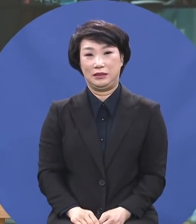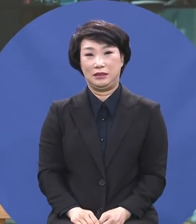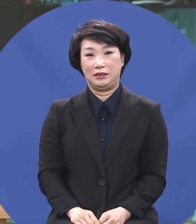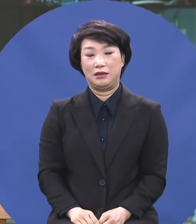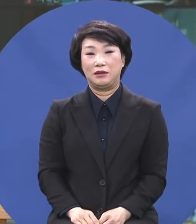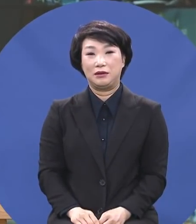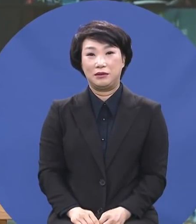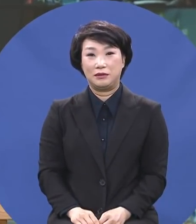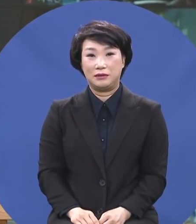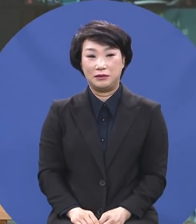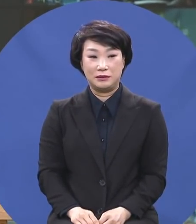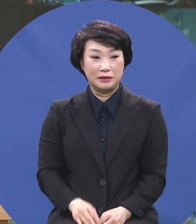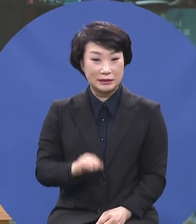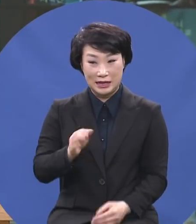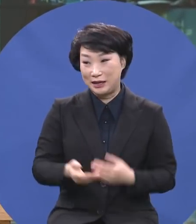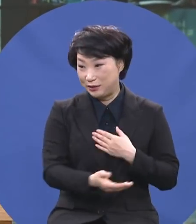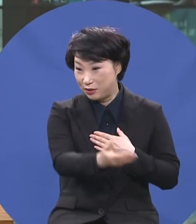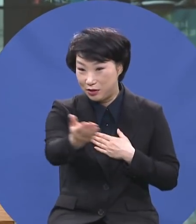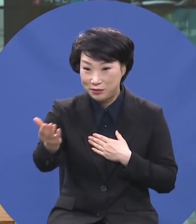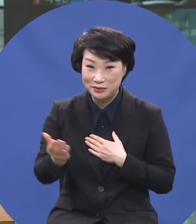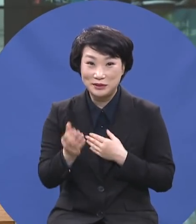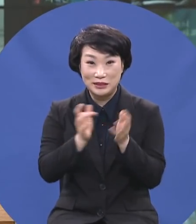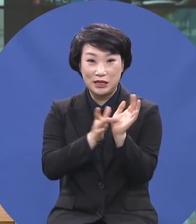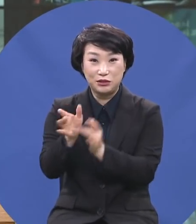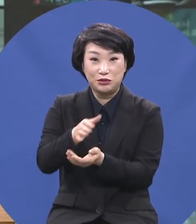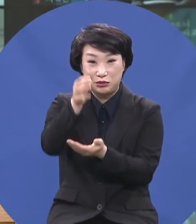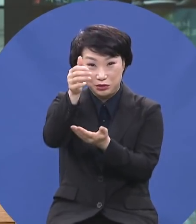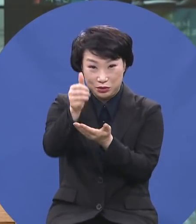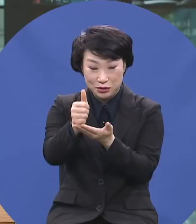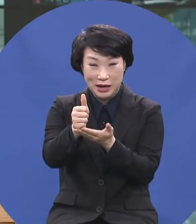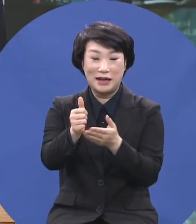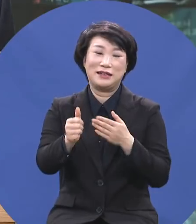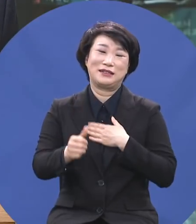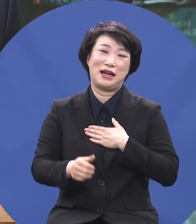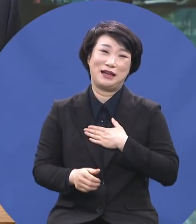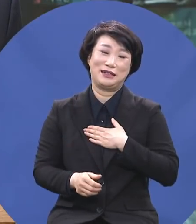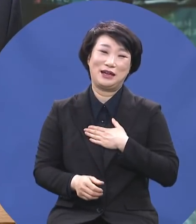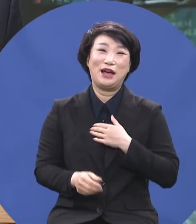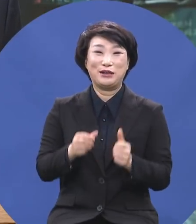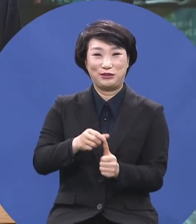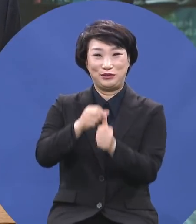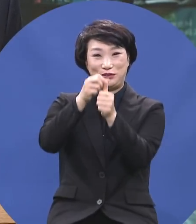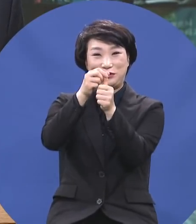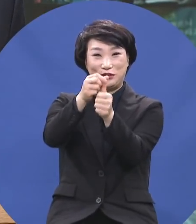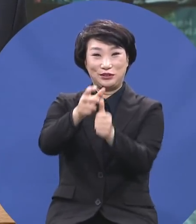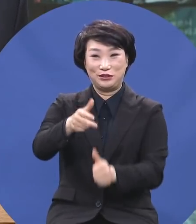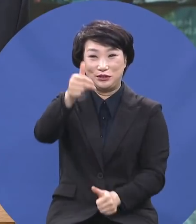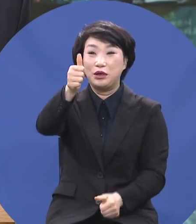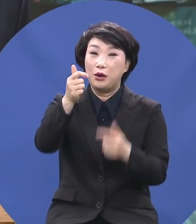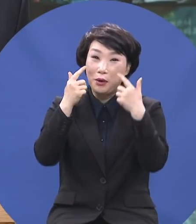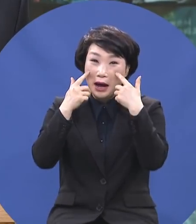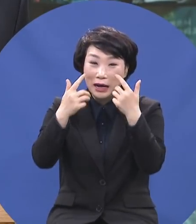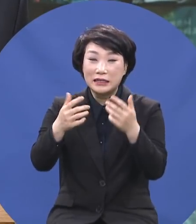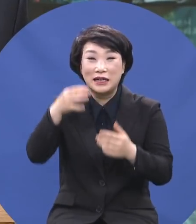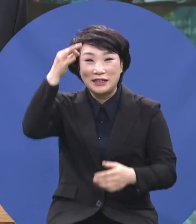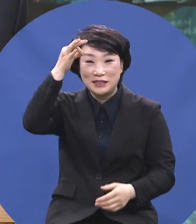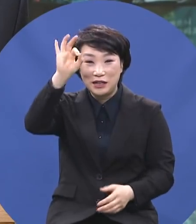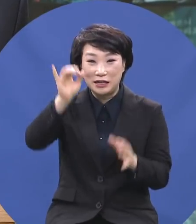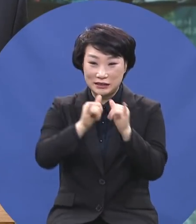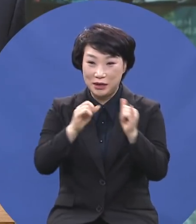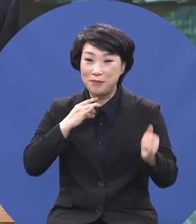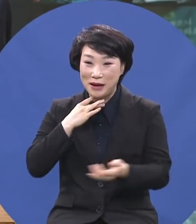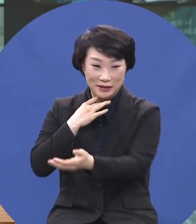라고 말했더니, 여러분, 예수 그리스도가 나의 구주라고 확실하게